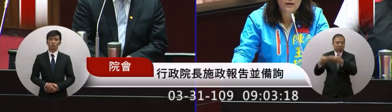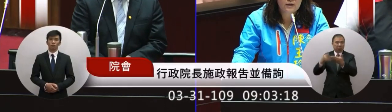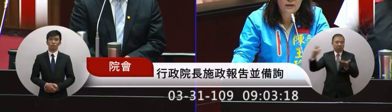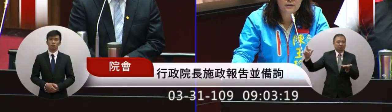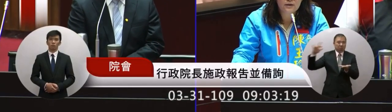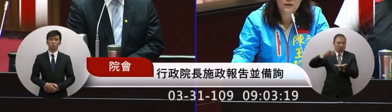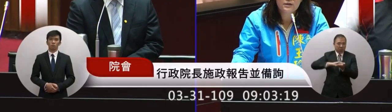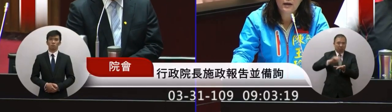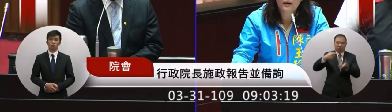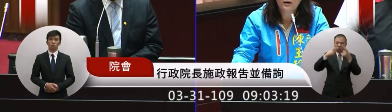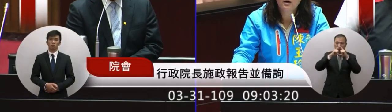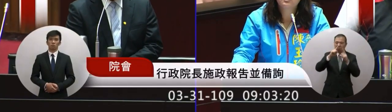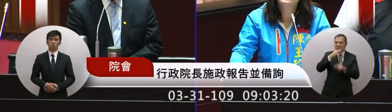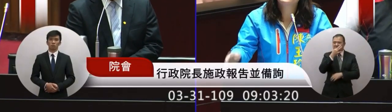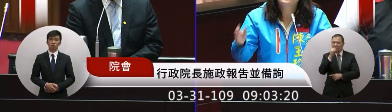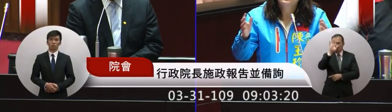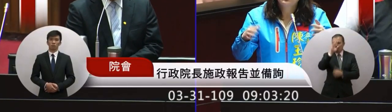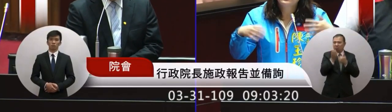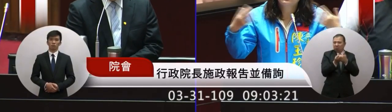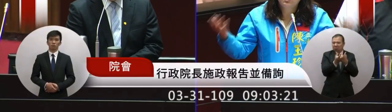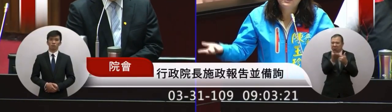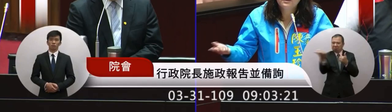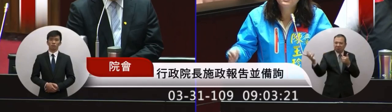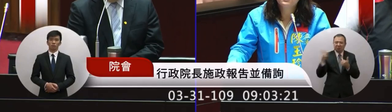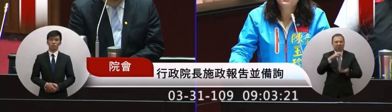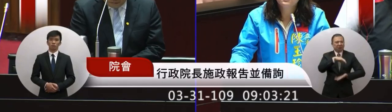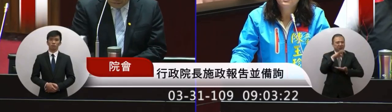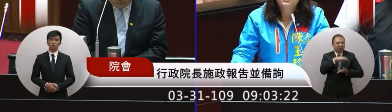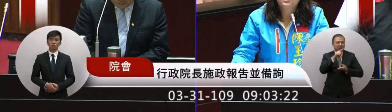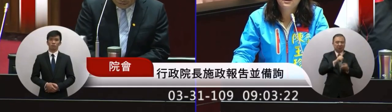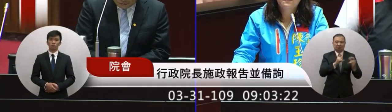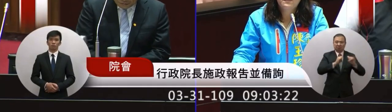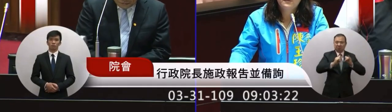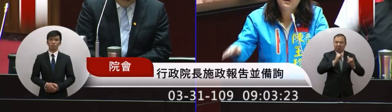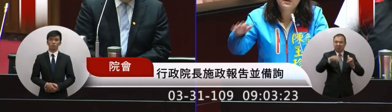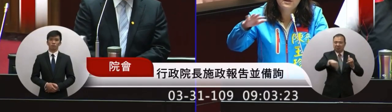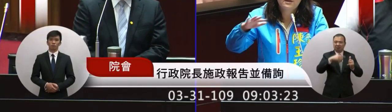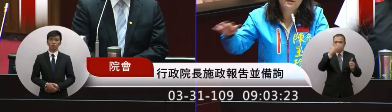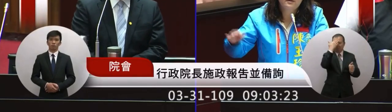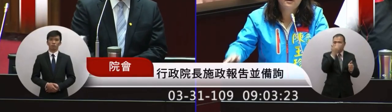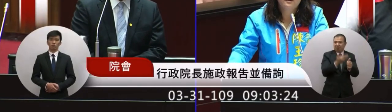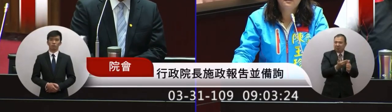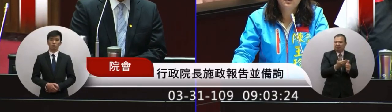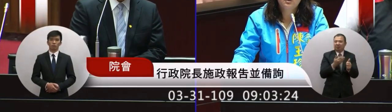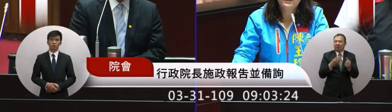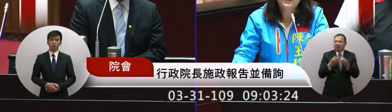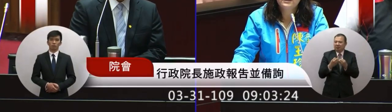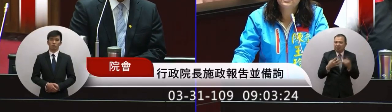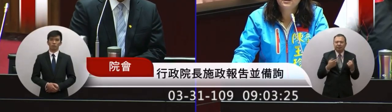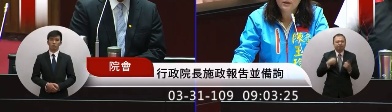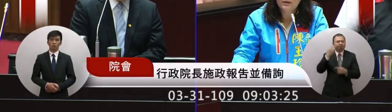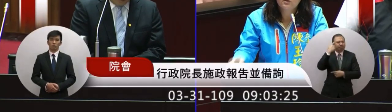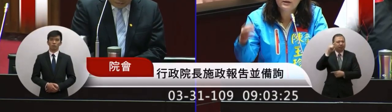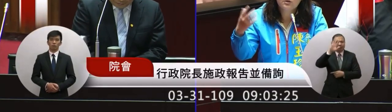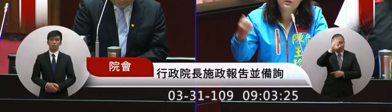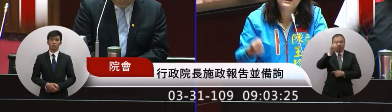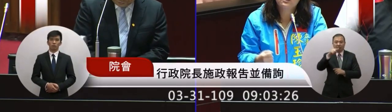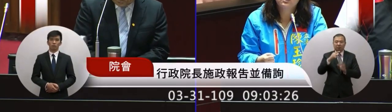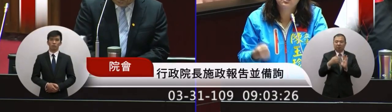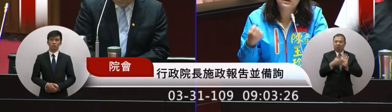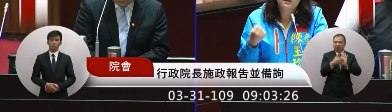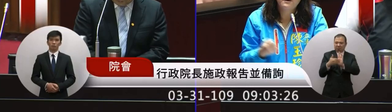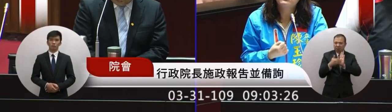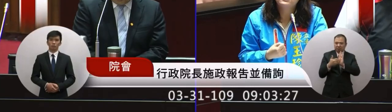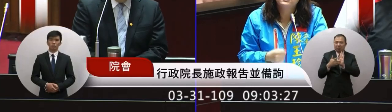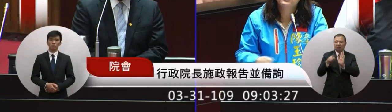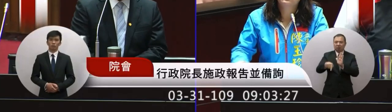可能会带来更大的这个影响哈。对我们这个整个就是为了疫情的关系，所以这